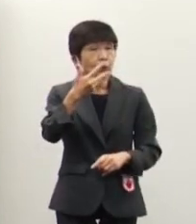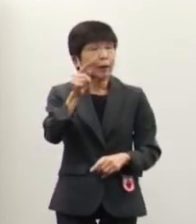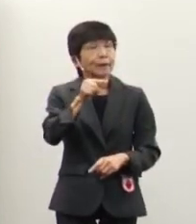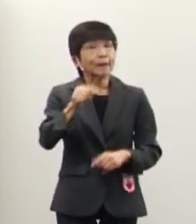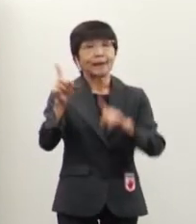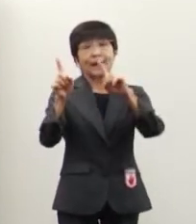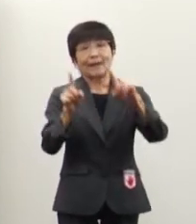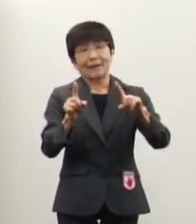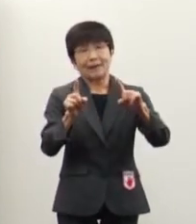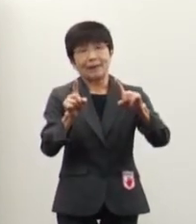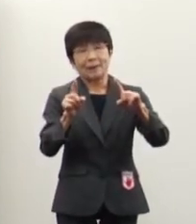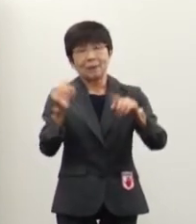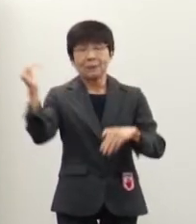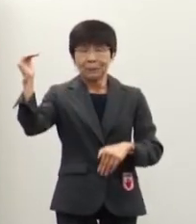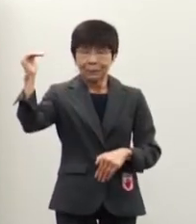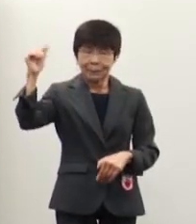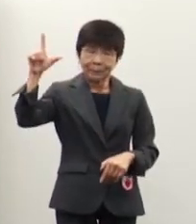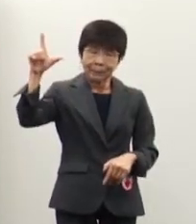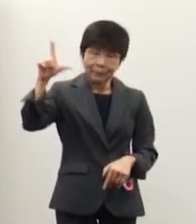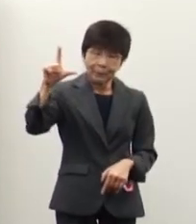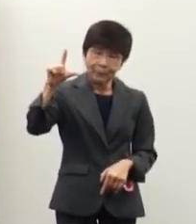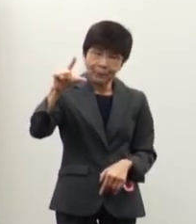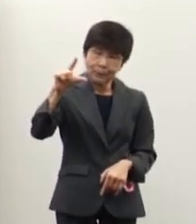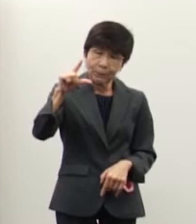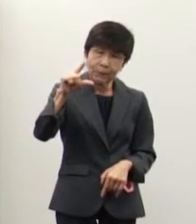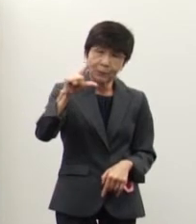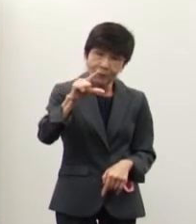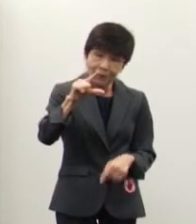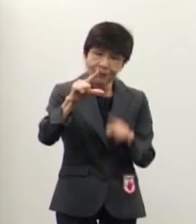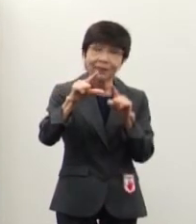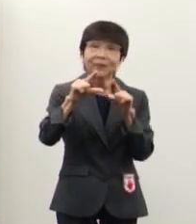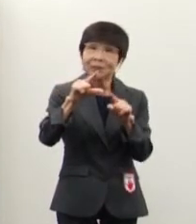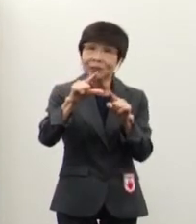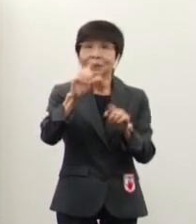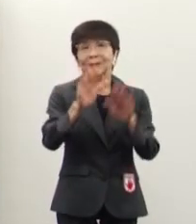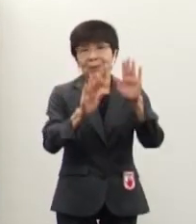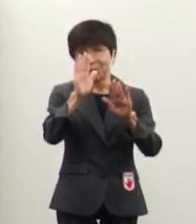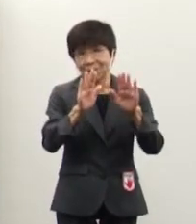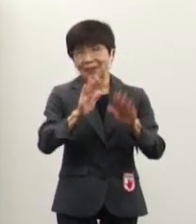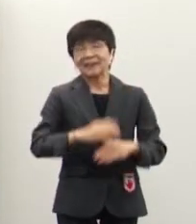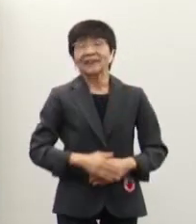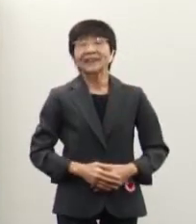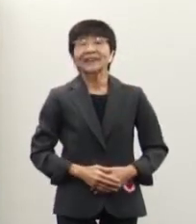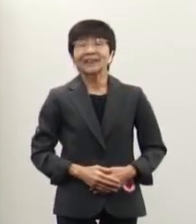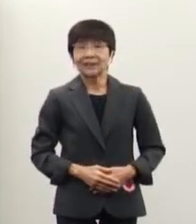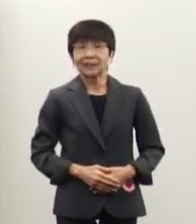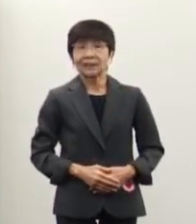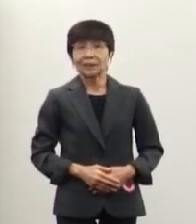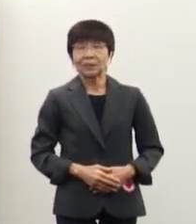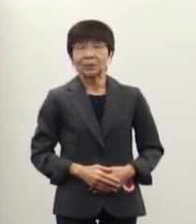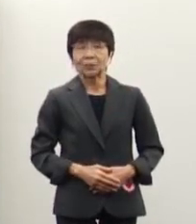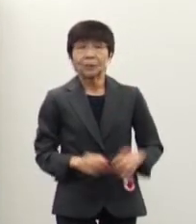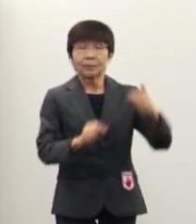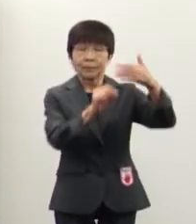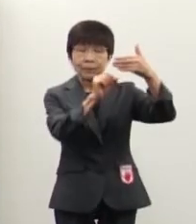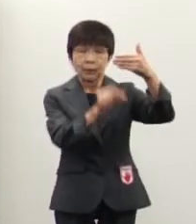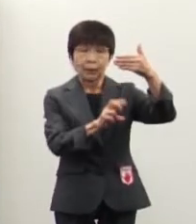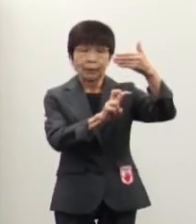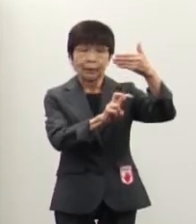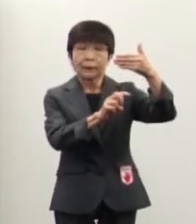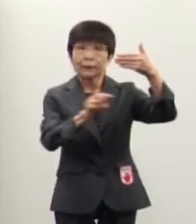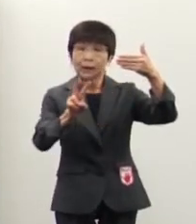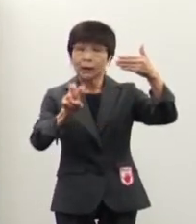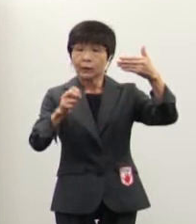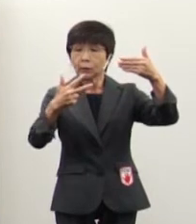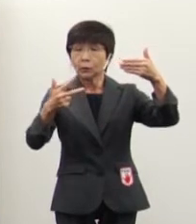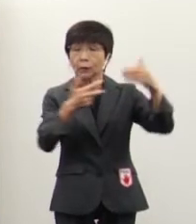り、減少傾向が、顕著となっております。今月20日から27日までの1週間